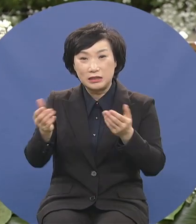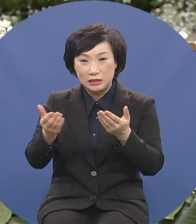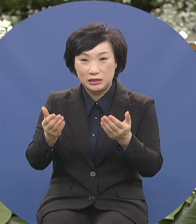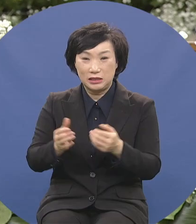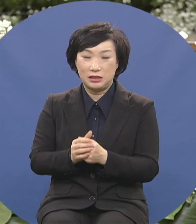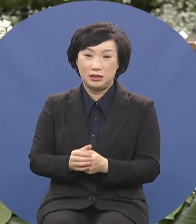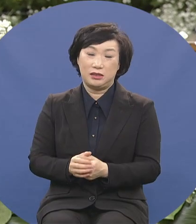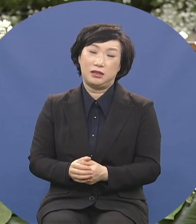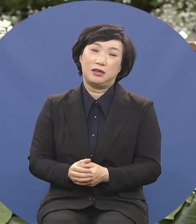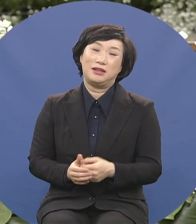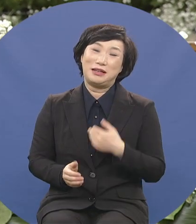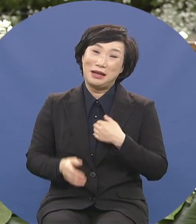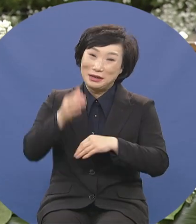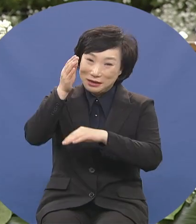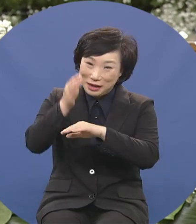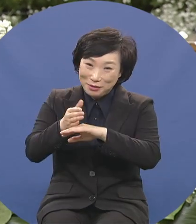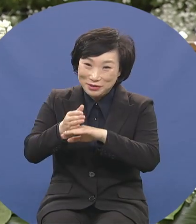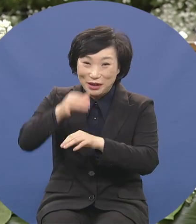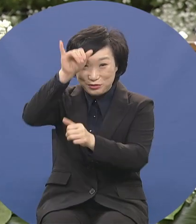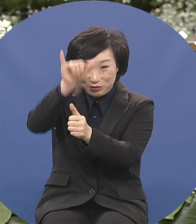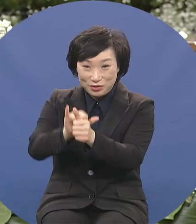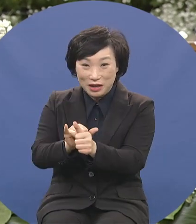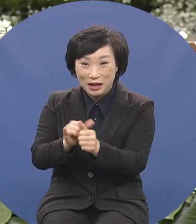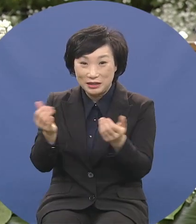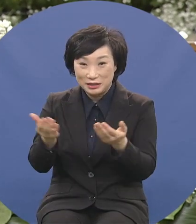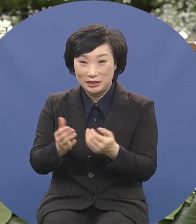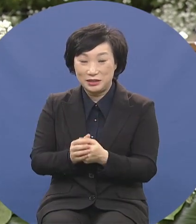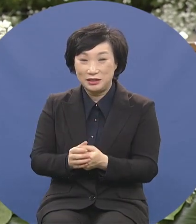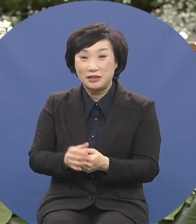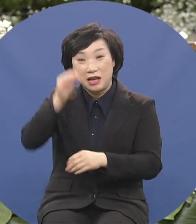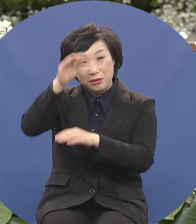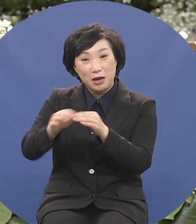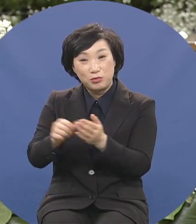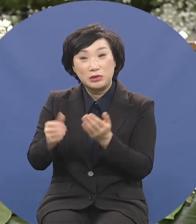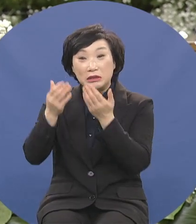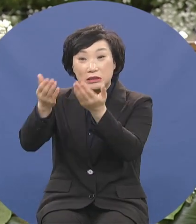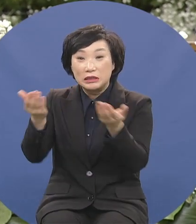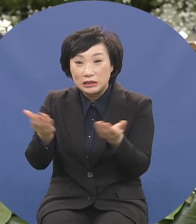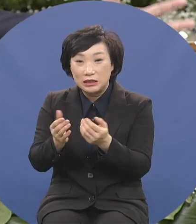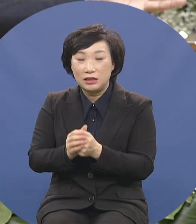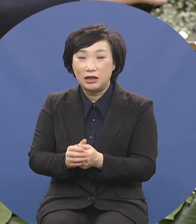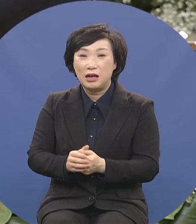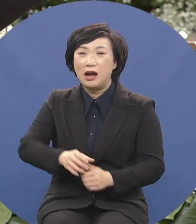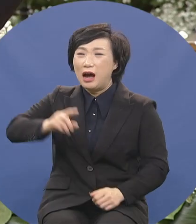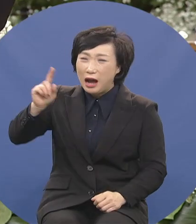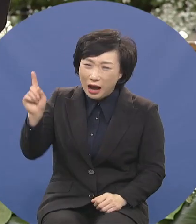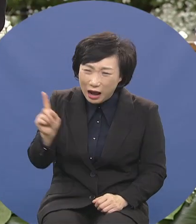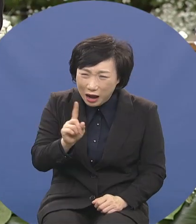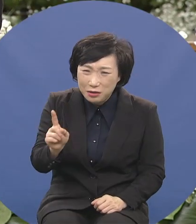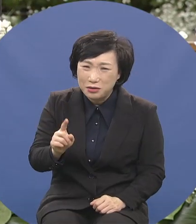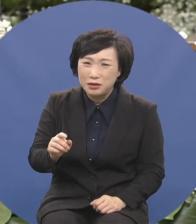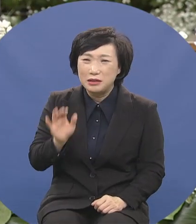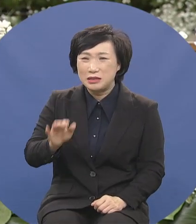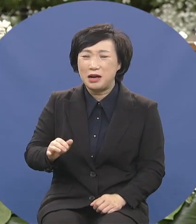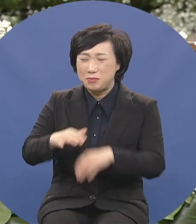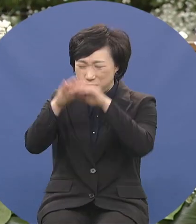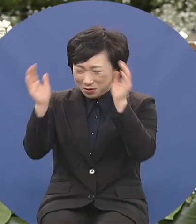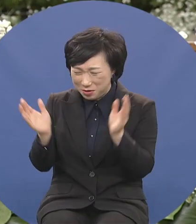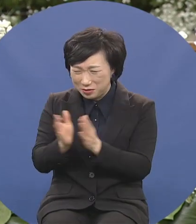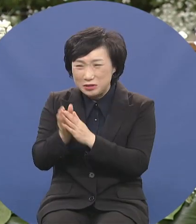일과 감사해서 충성하는 일과 예물 드리는 일과 아주